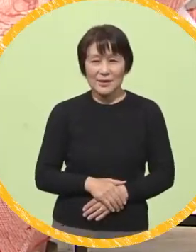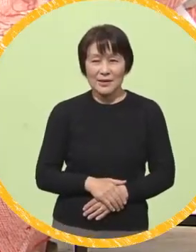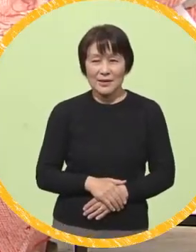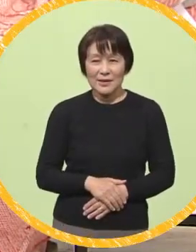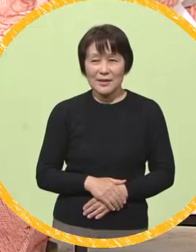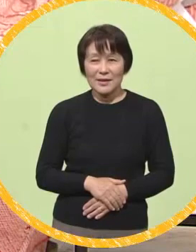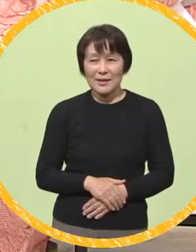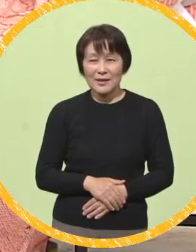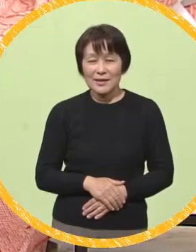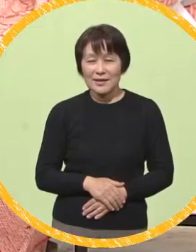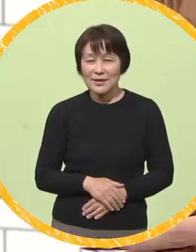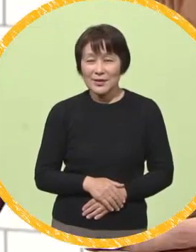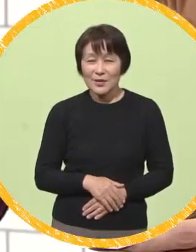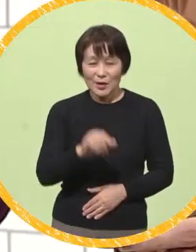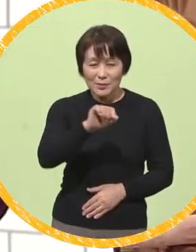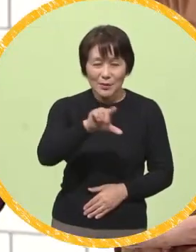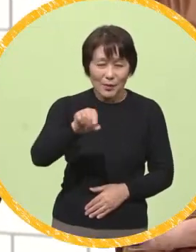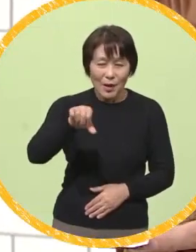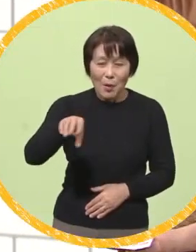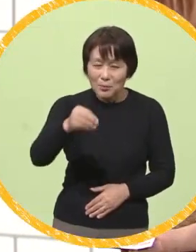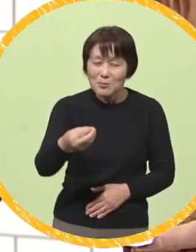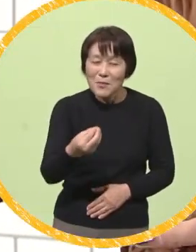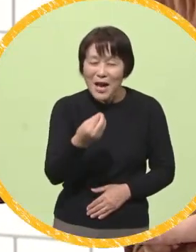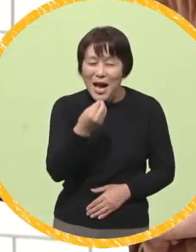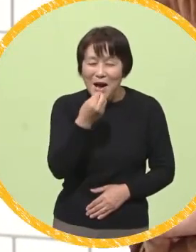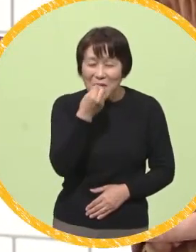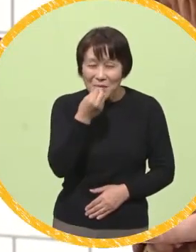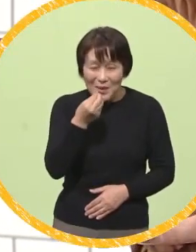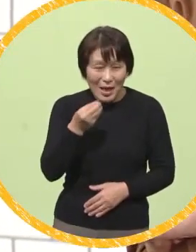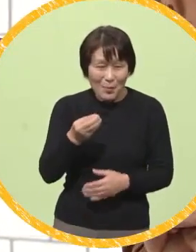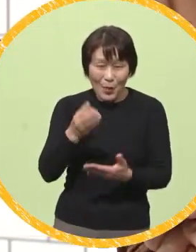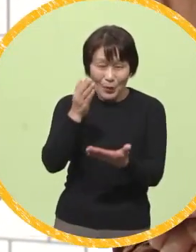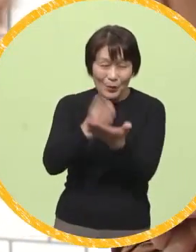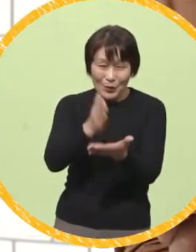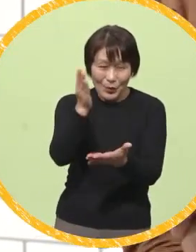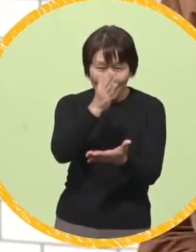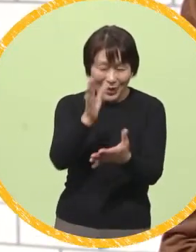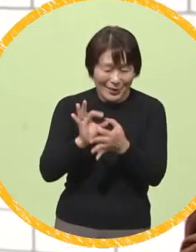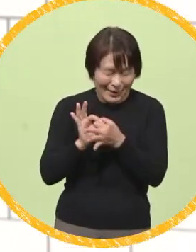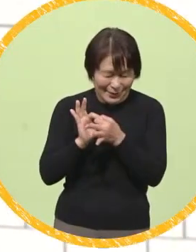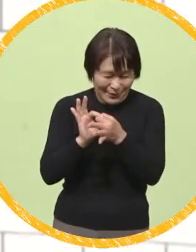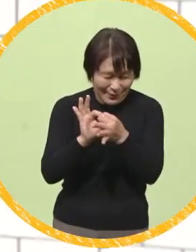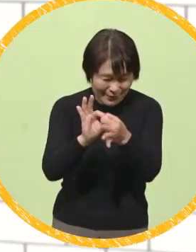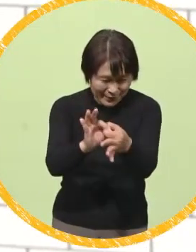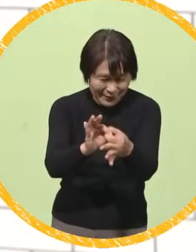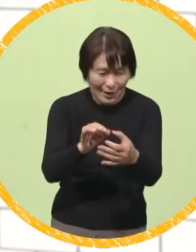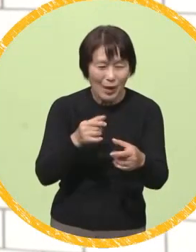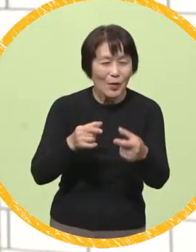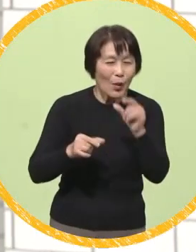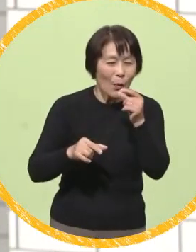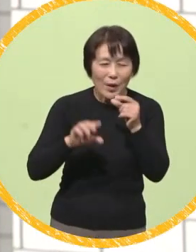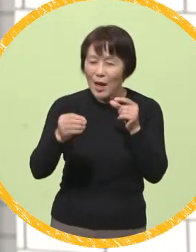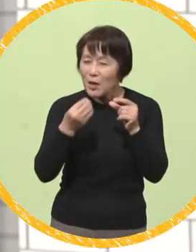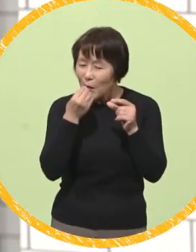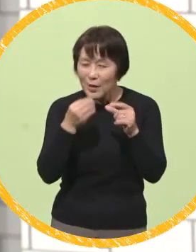どうぞ。 これにもう、これまたエンドレスですよ。 あ、いい香りする。 そう、これいい